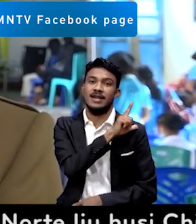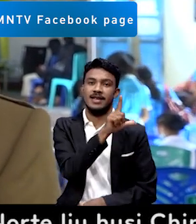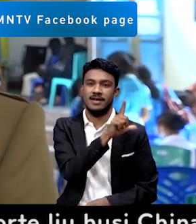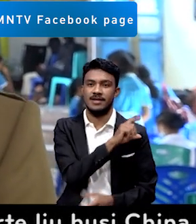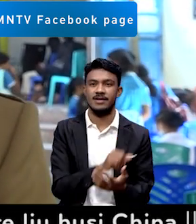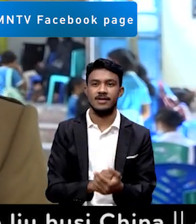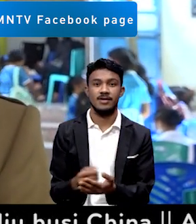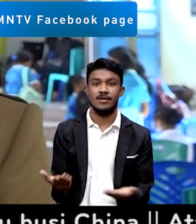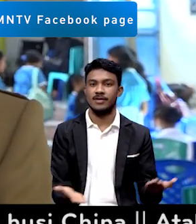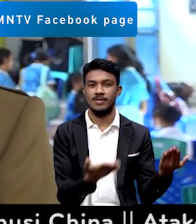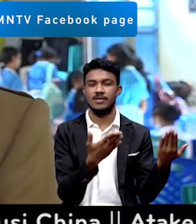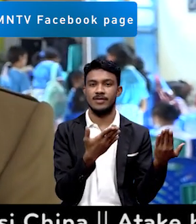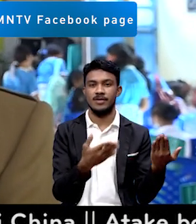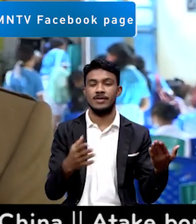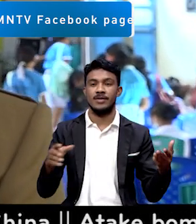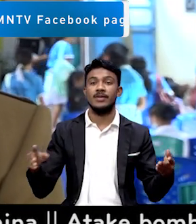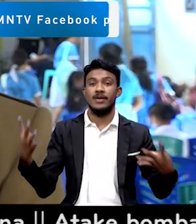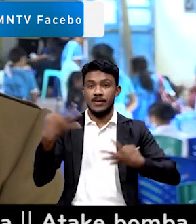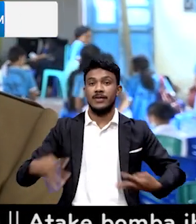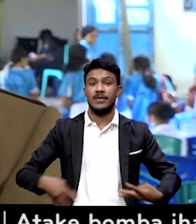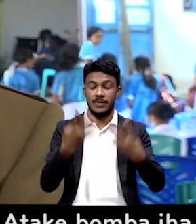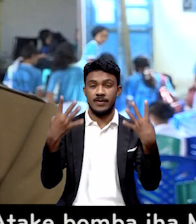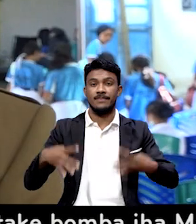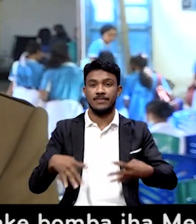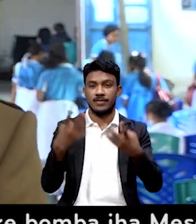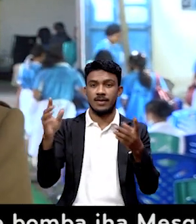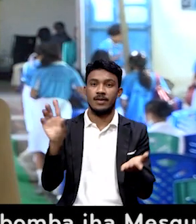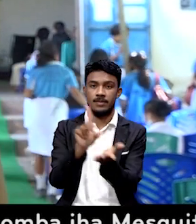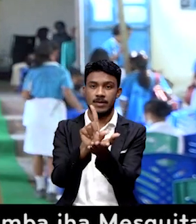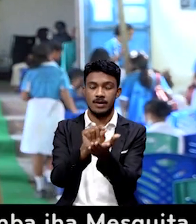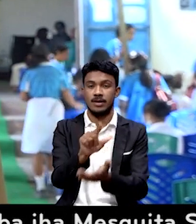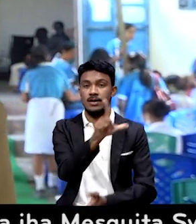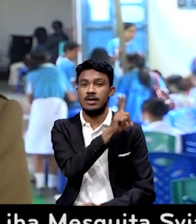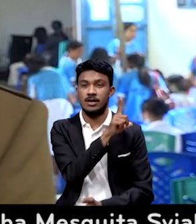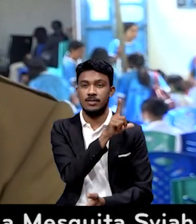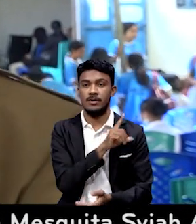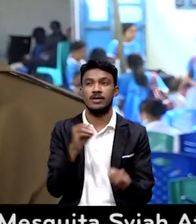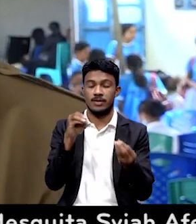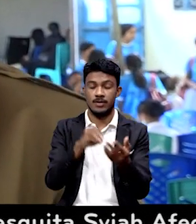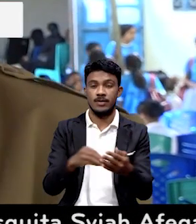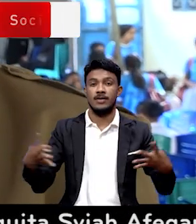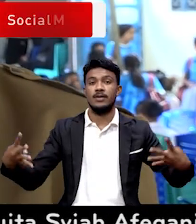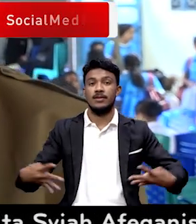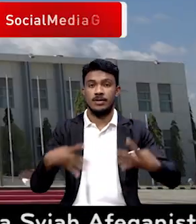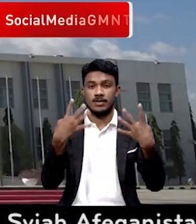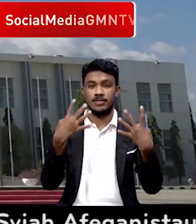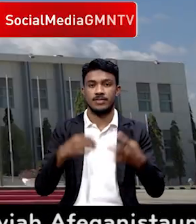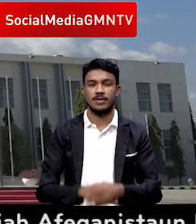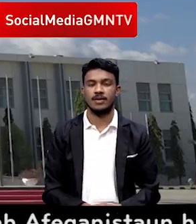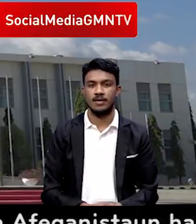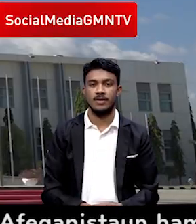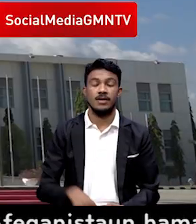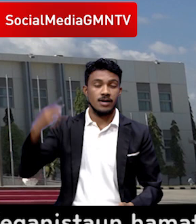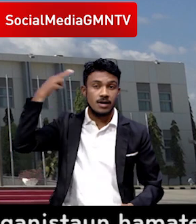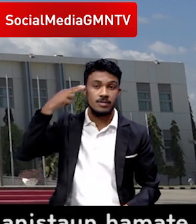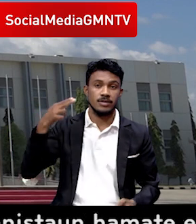manu tu mana mana ber mana ambo ne hab lere taru manu hau ni bolsa mam Zera Mazorta